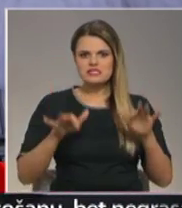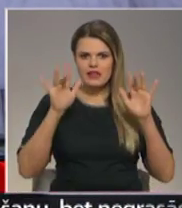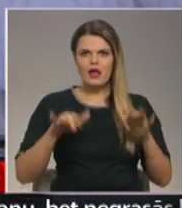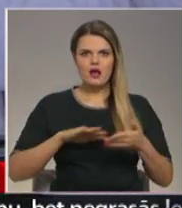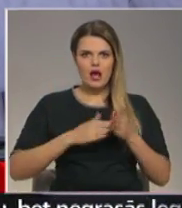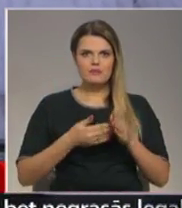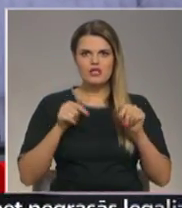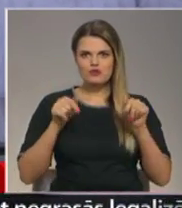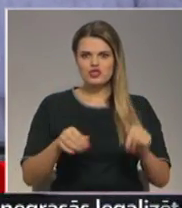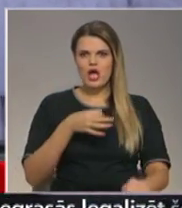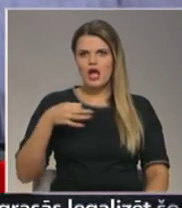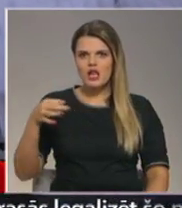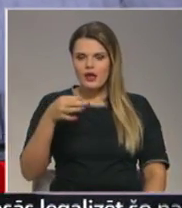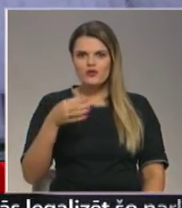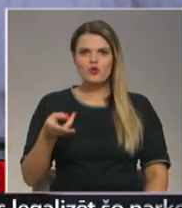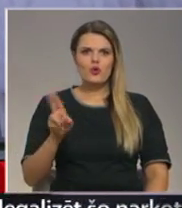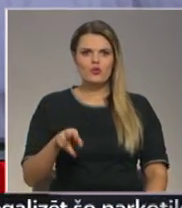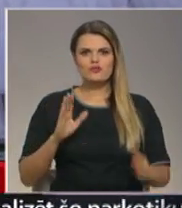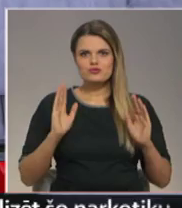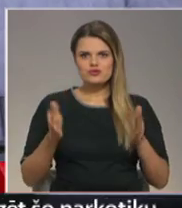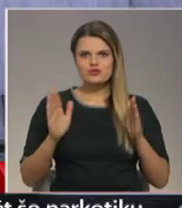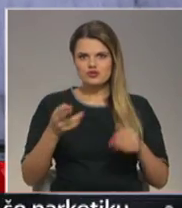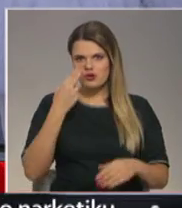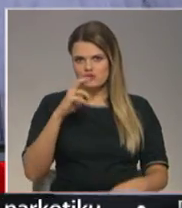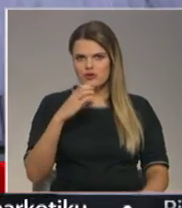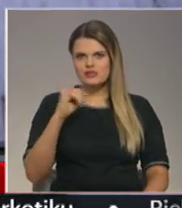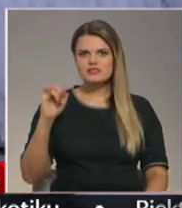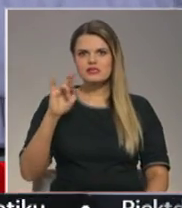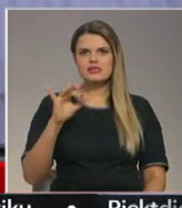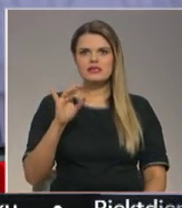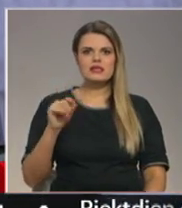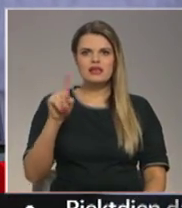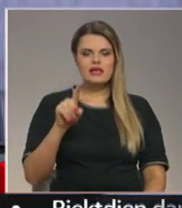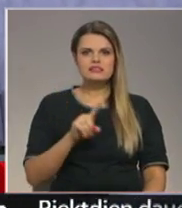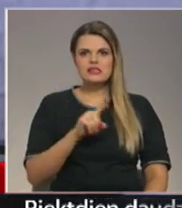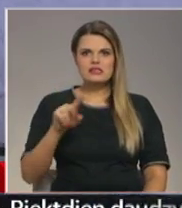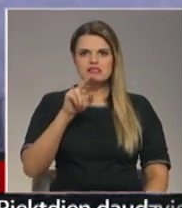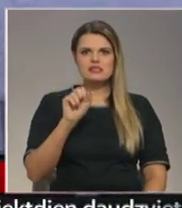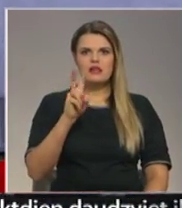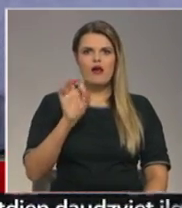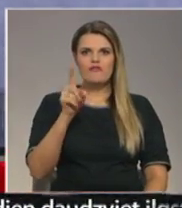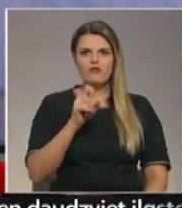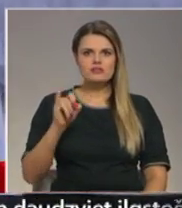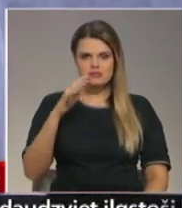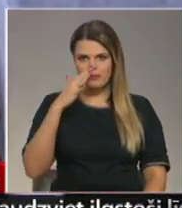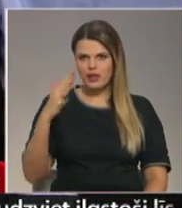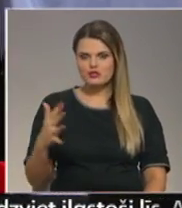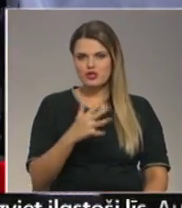apstākļu šajā apvidū un to, ka ceļš no Cīrihas līdz Davosai bija šurpa aizņēmis 5